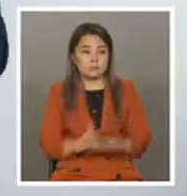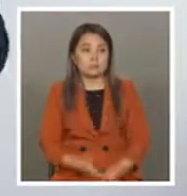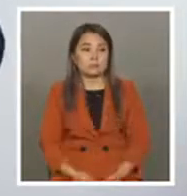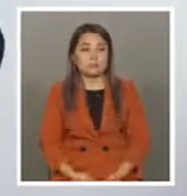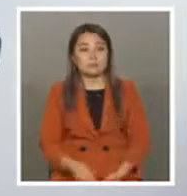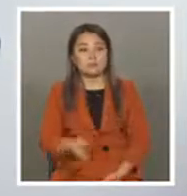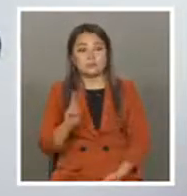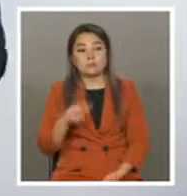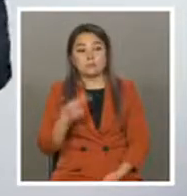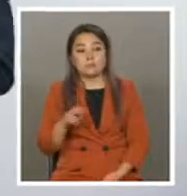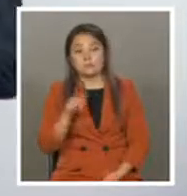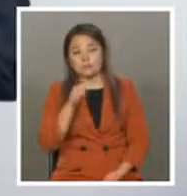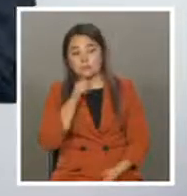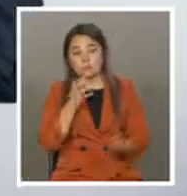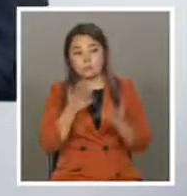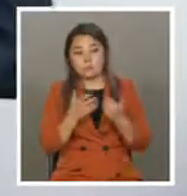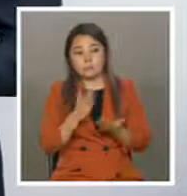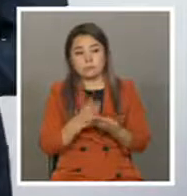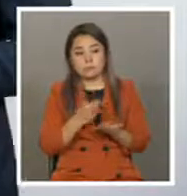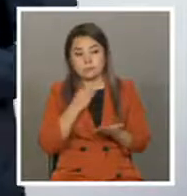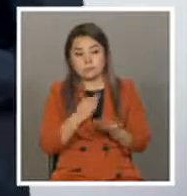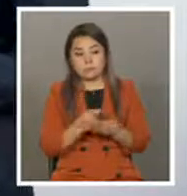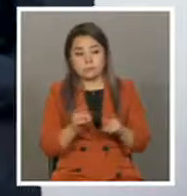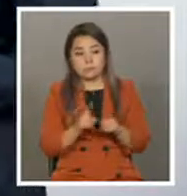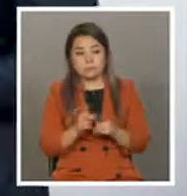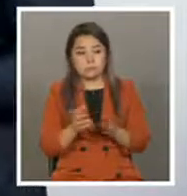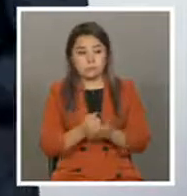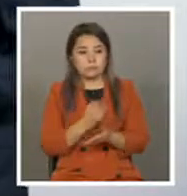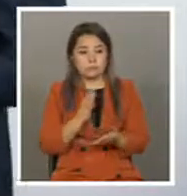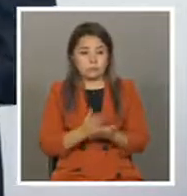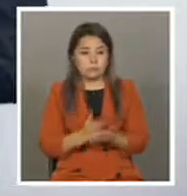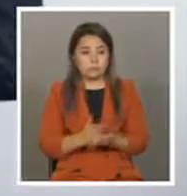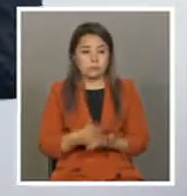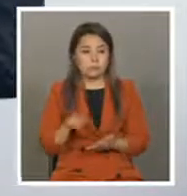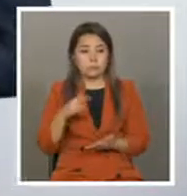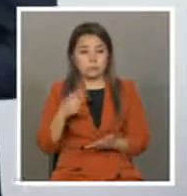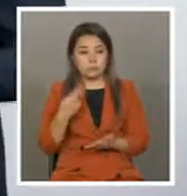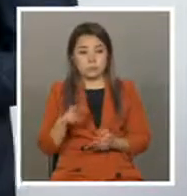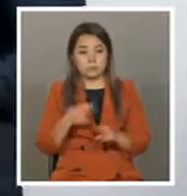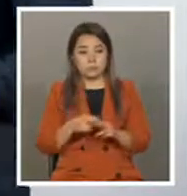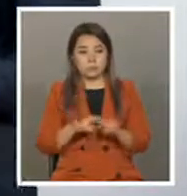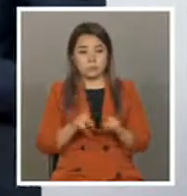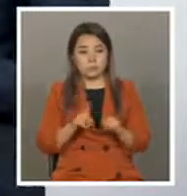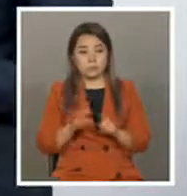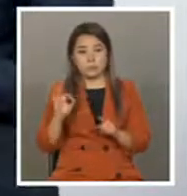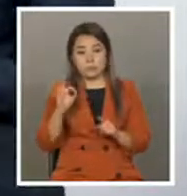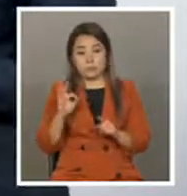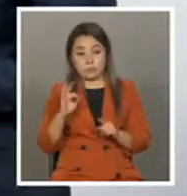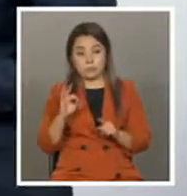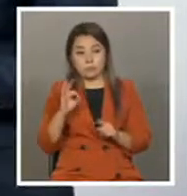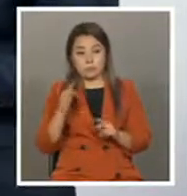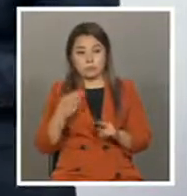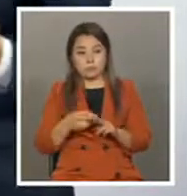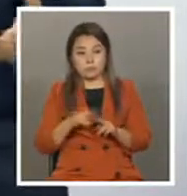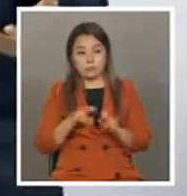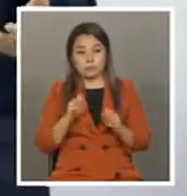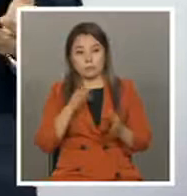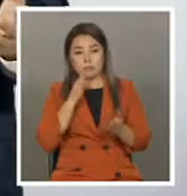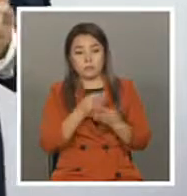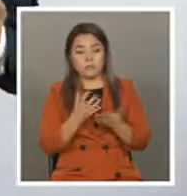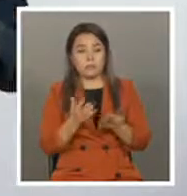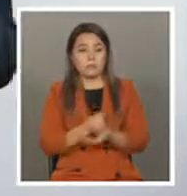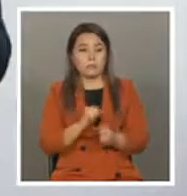Соны тапсаңыздар, онда жауапты да таба аласыздар. Дискриминант 0 екенін көрсетейік. 64 азайтылған 64 0-ге тең. Олай